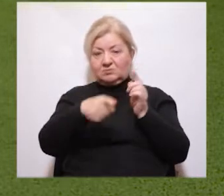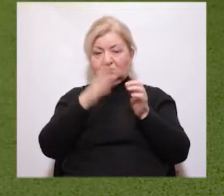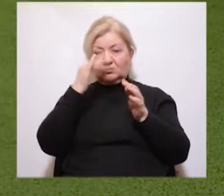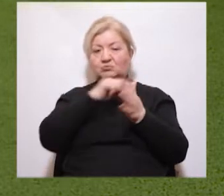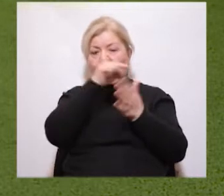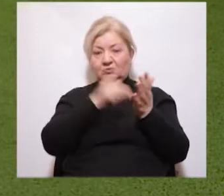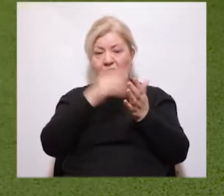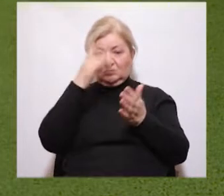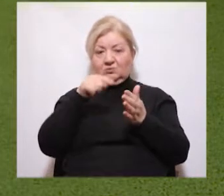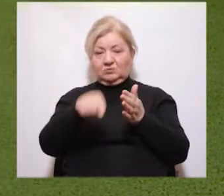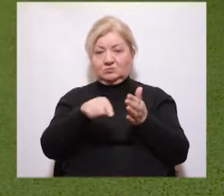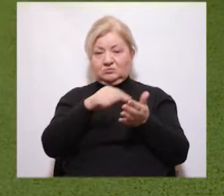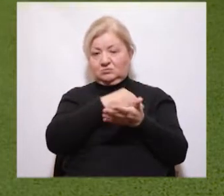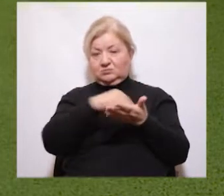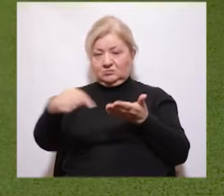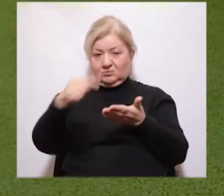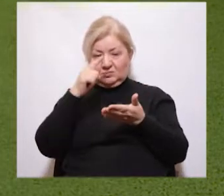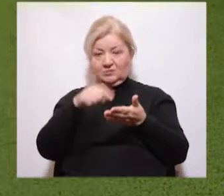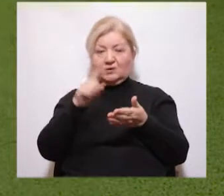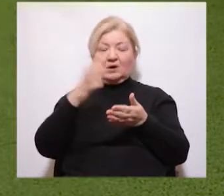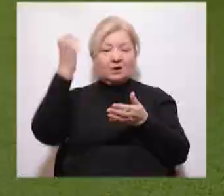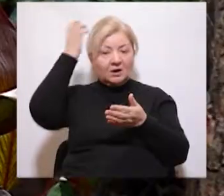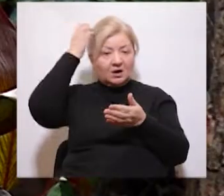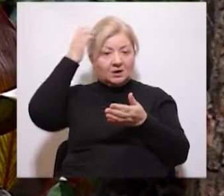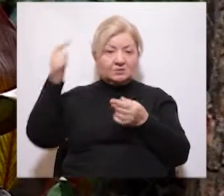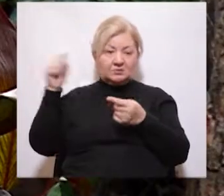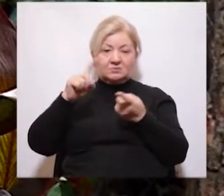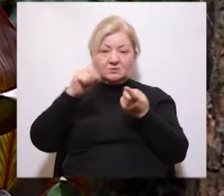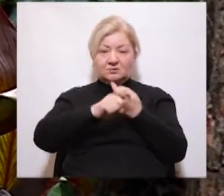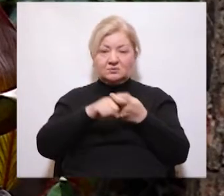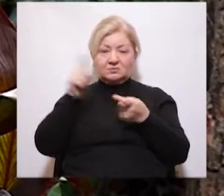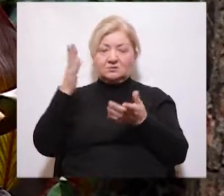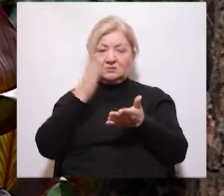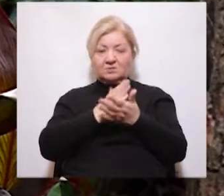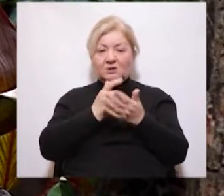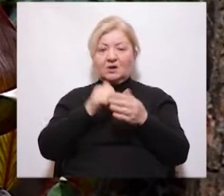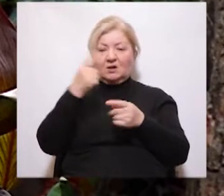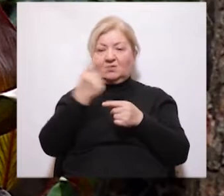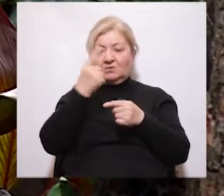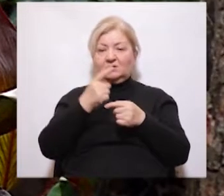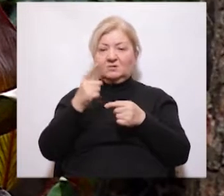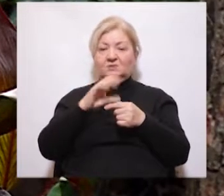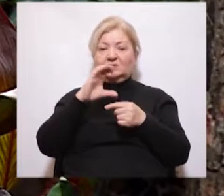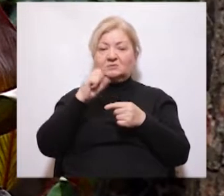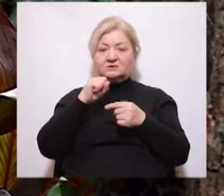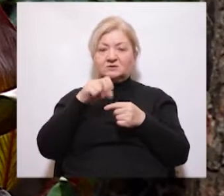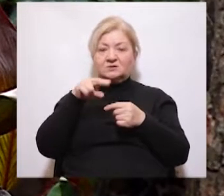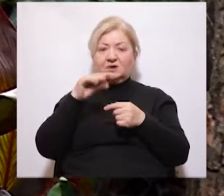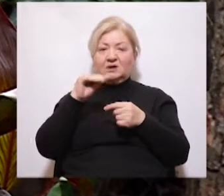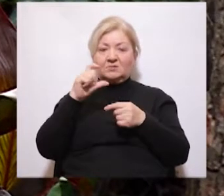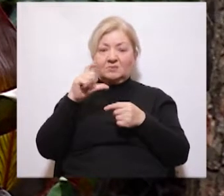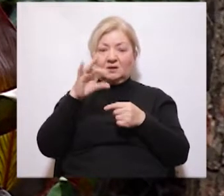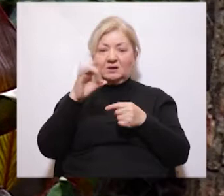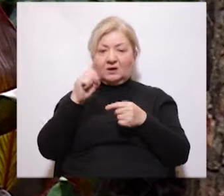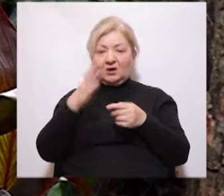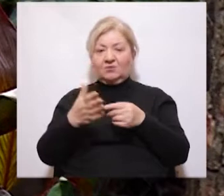საკითხს კიდევ ერთხელ გავუსვამთ ხაზს. რაც შეეხება კახეთს, აქ წამყვანი ჯიშები მაინც არის საფერავი და რქაწითელი, თუმცა სულ უფრო და